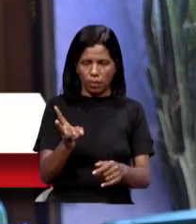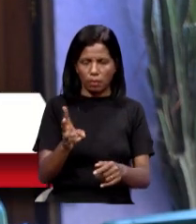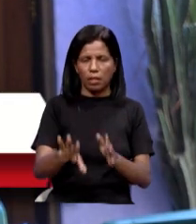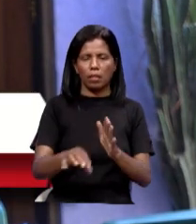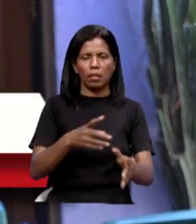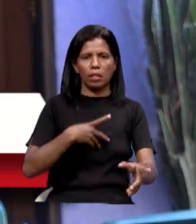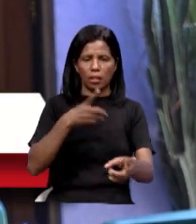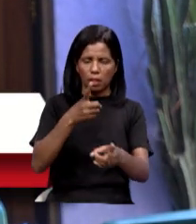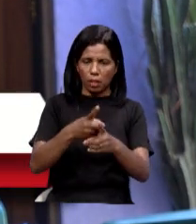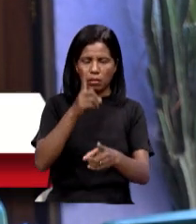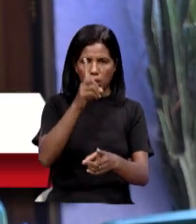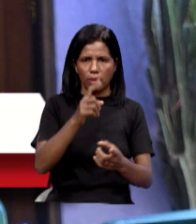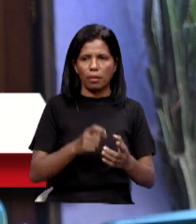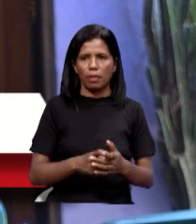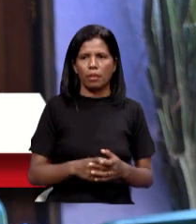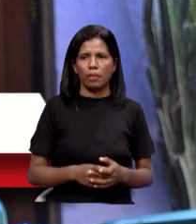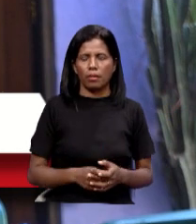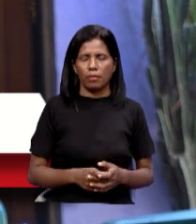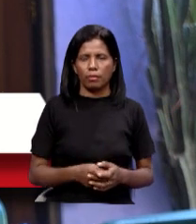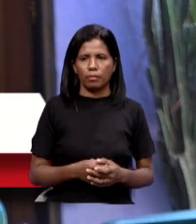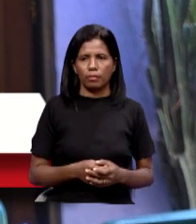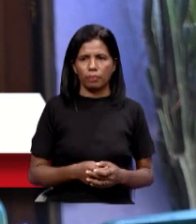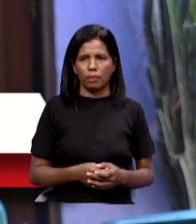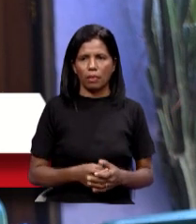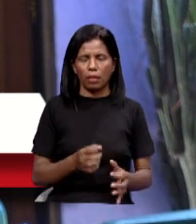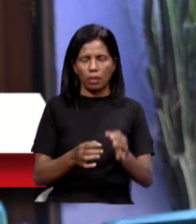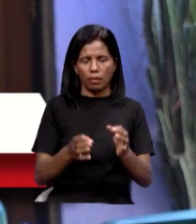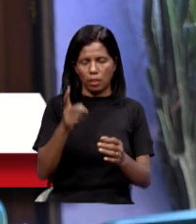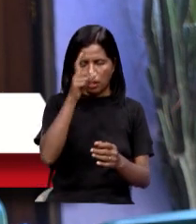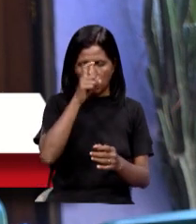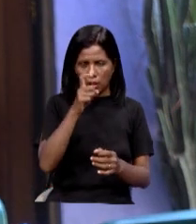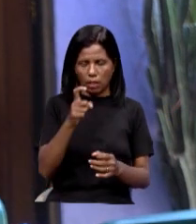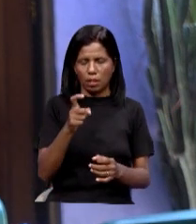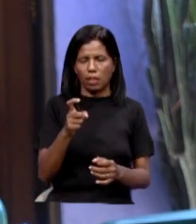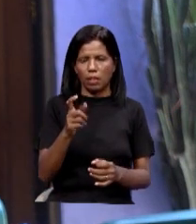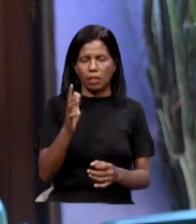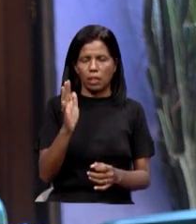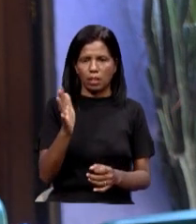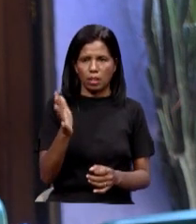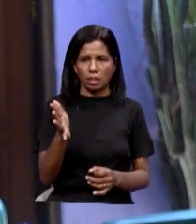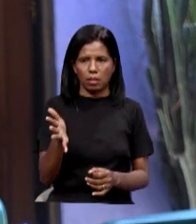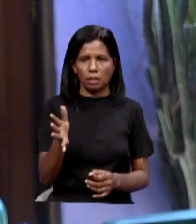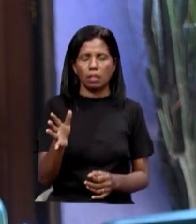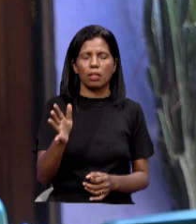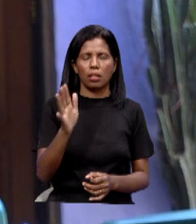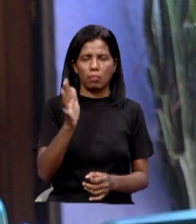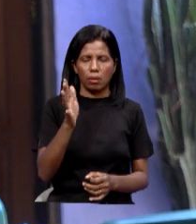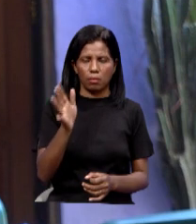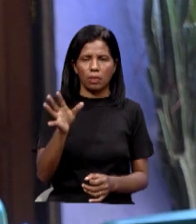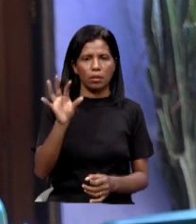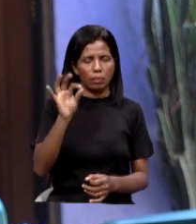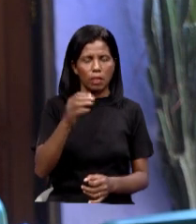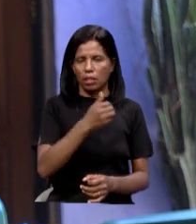vida terceira idade ne senia 59 ba to 50 to metra que sira kabele